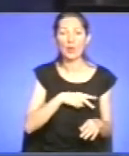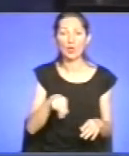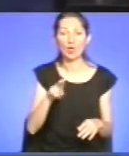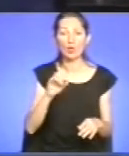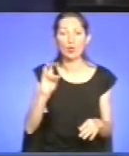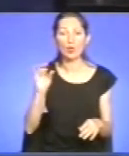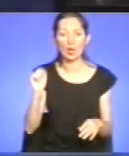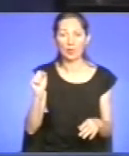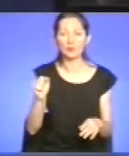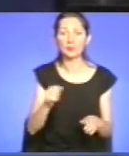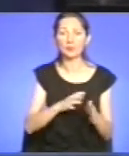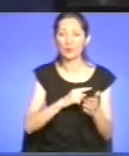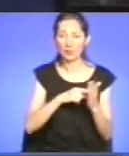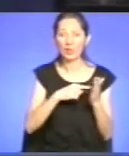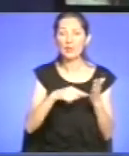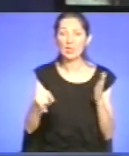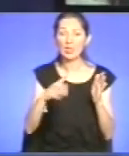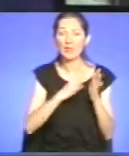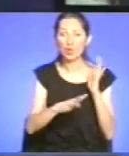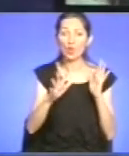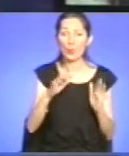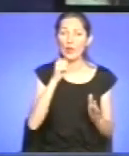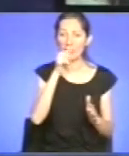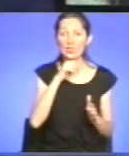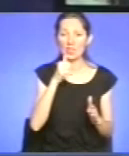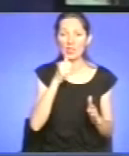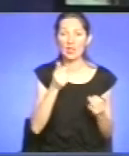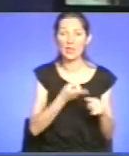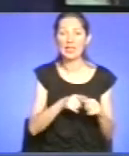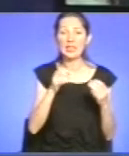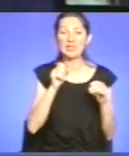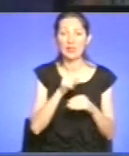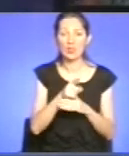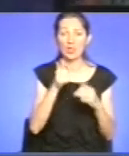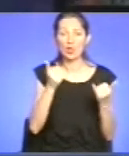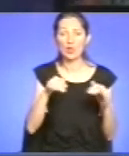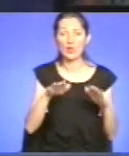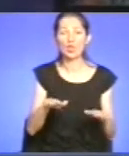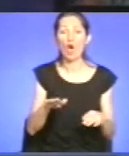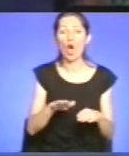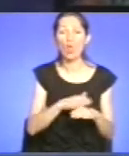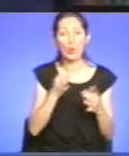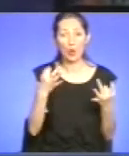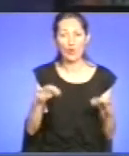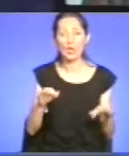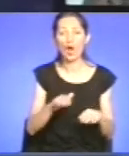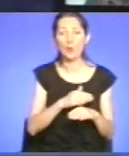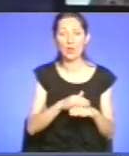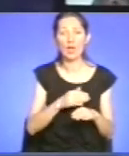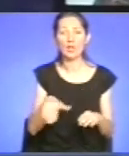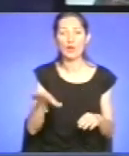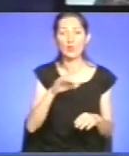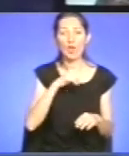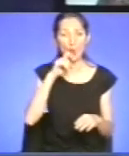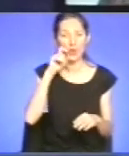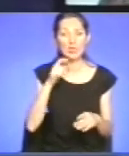відзначило 95-ту річницю. Які завдання сьогодні вирішує добровільна гуманітарна всеукраїнська громадська організація в краї,